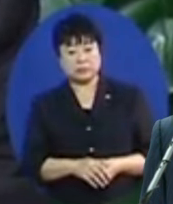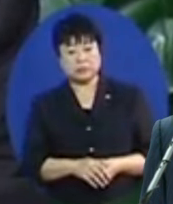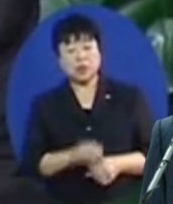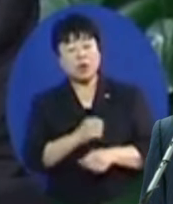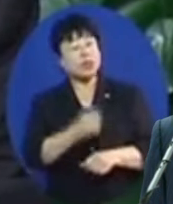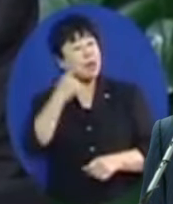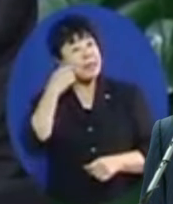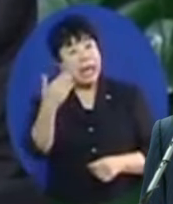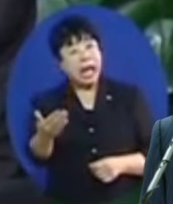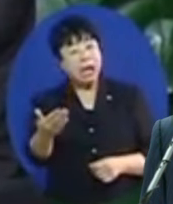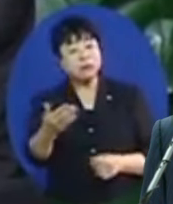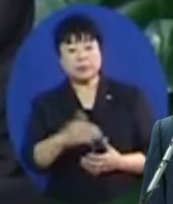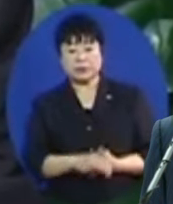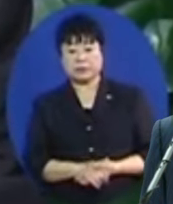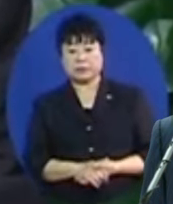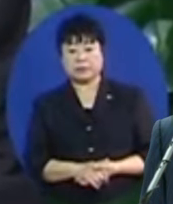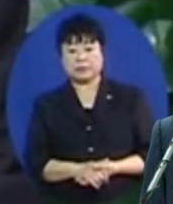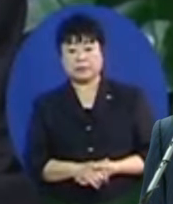뭐라고 말하겠습니까?